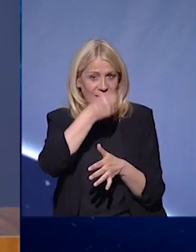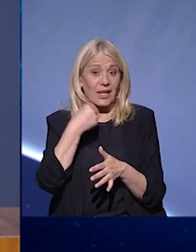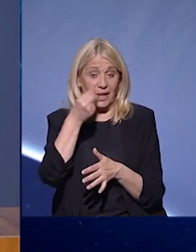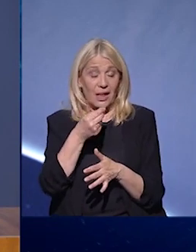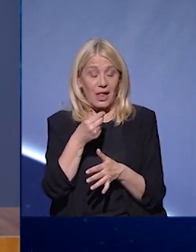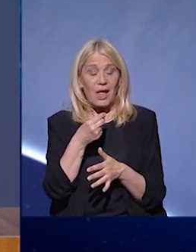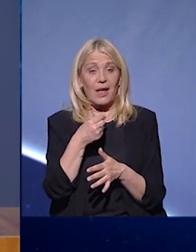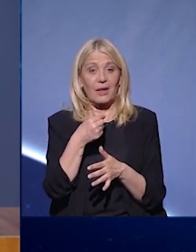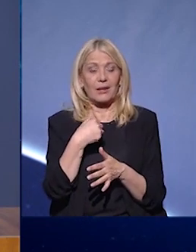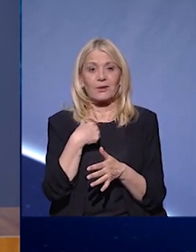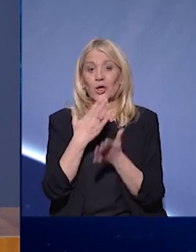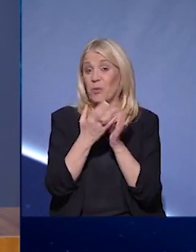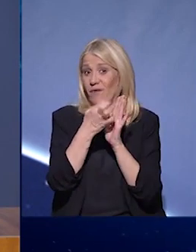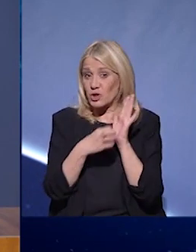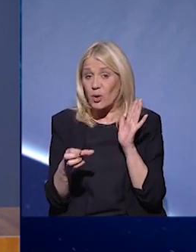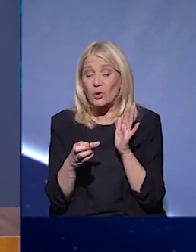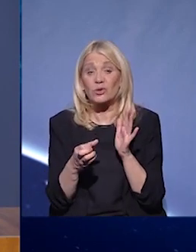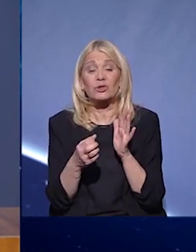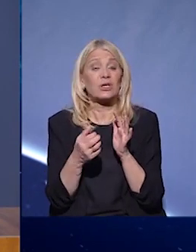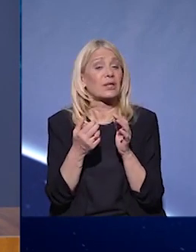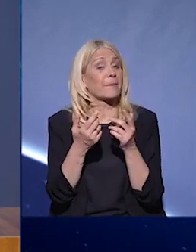smo produžili. Međutim,